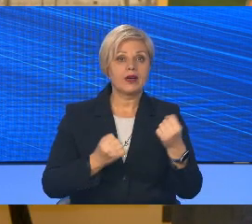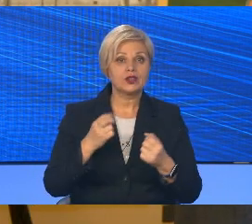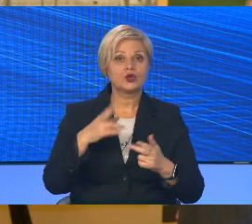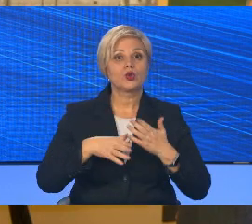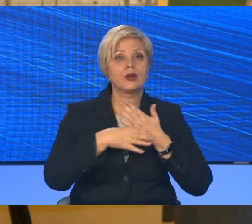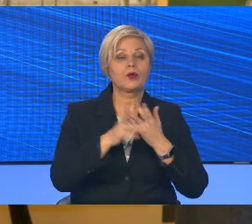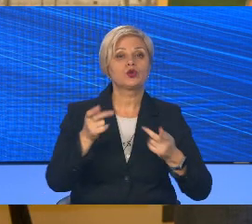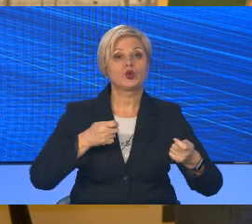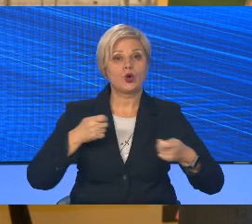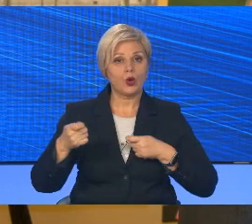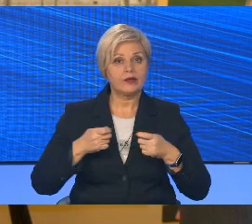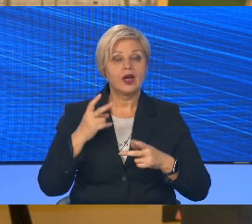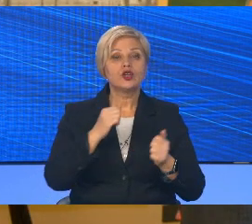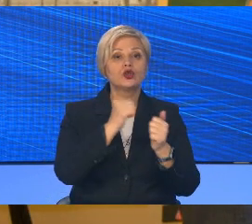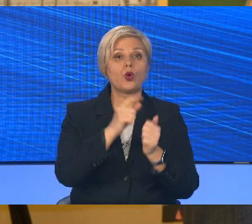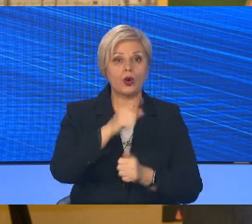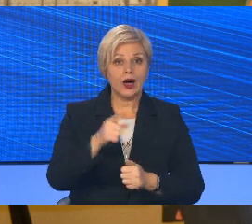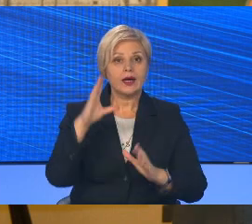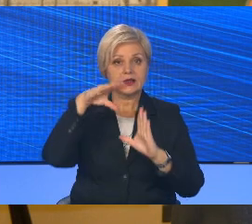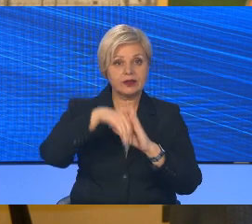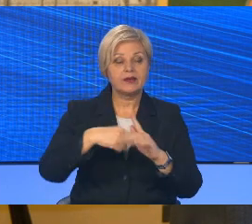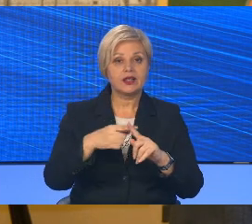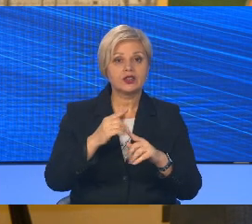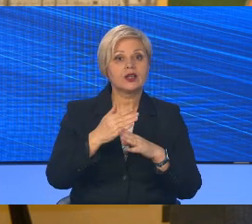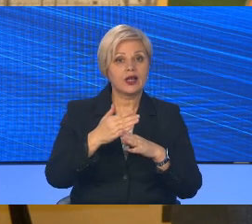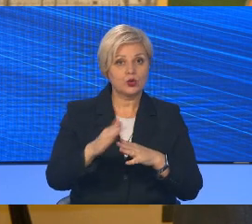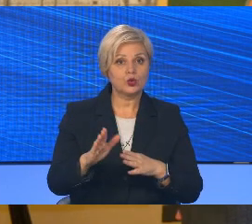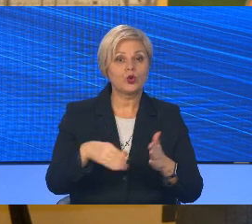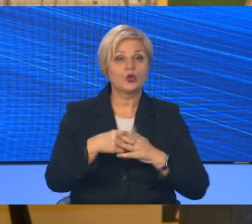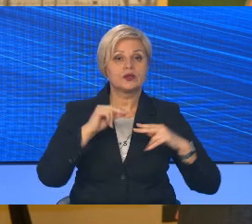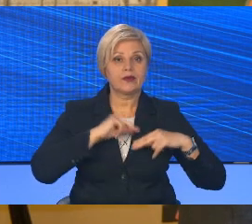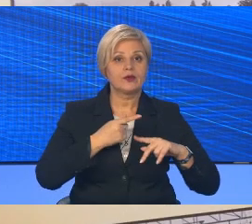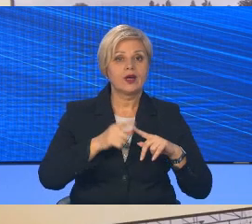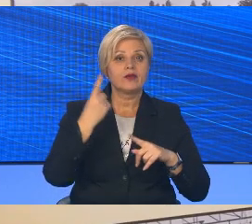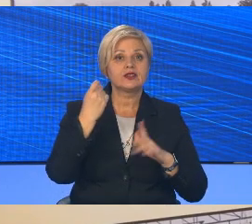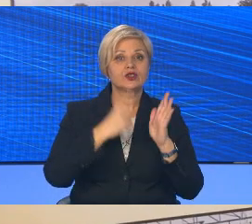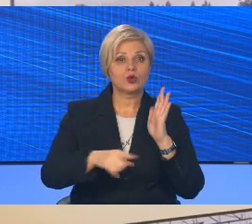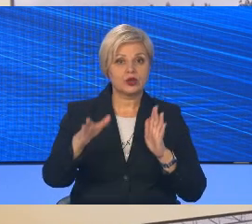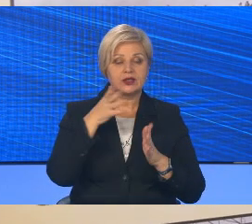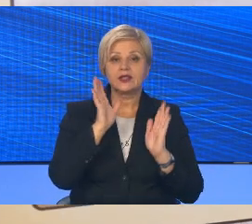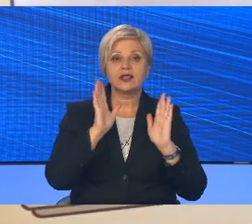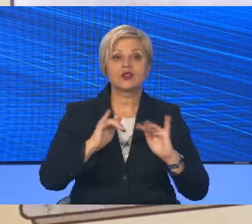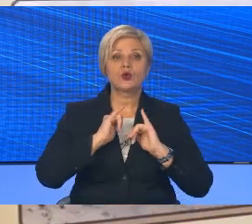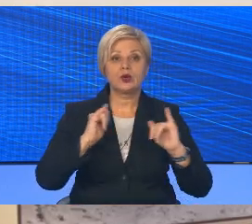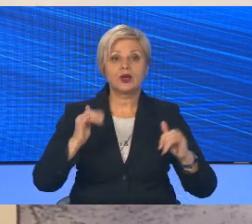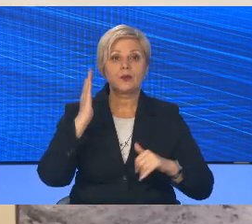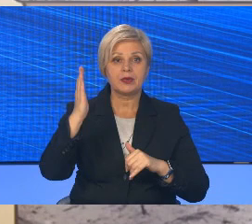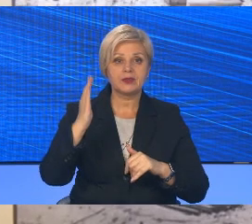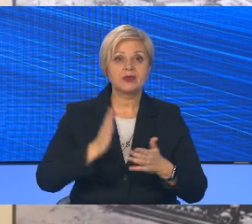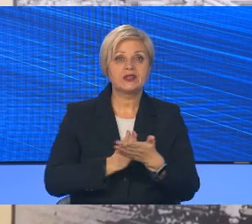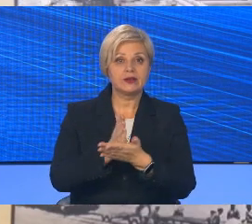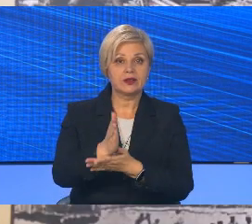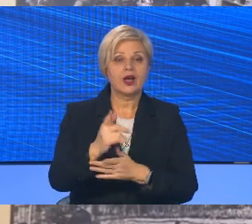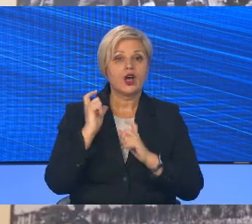кто руководителем, но каждый вложил вот эту долю своего труда в эти 160 лет. Не только развитием перспективных